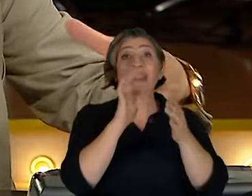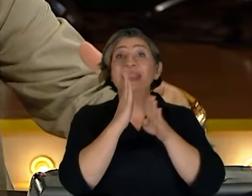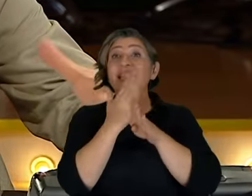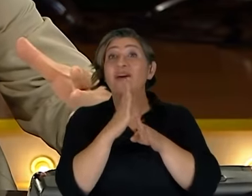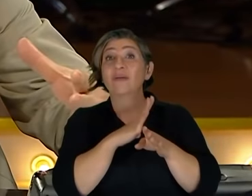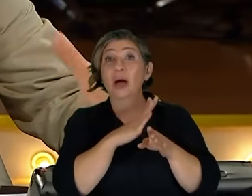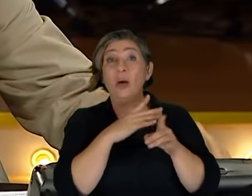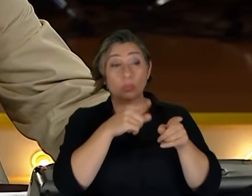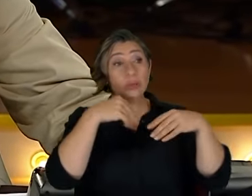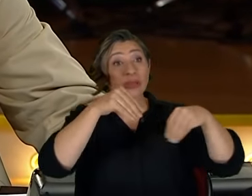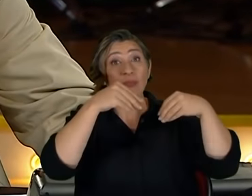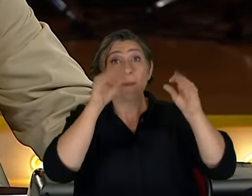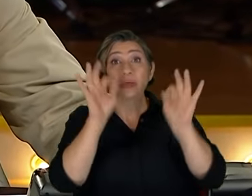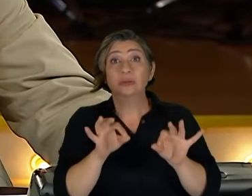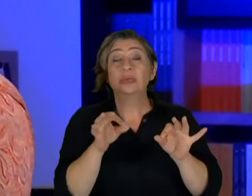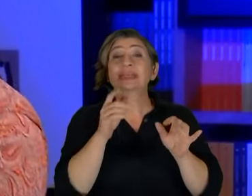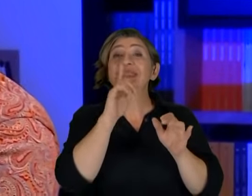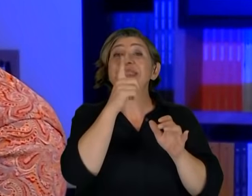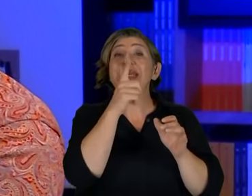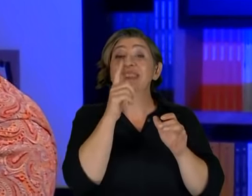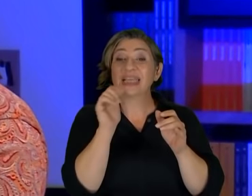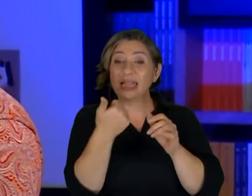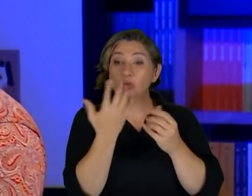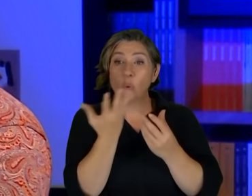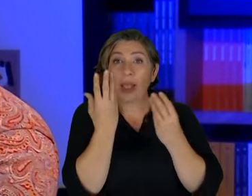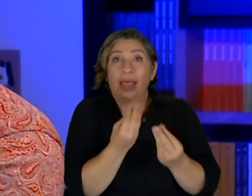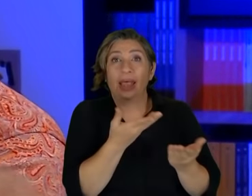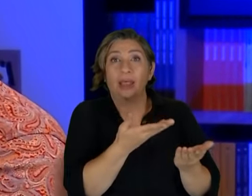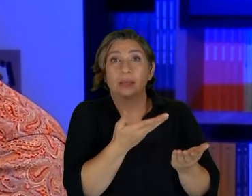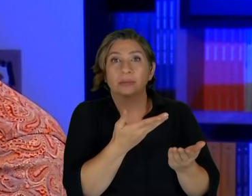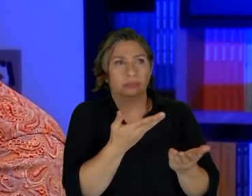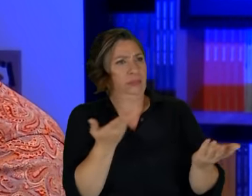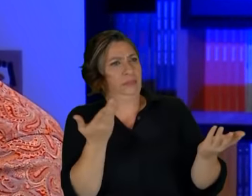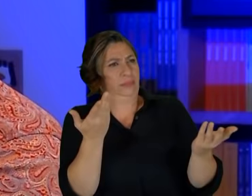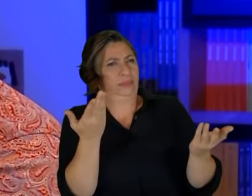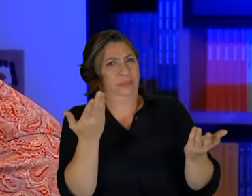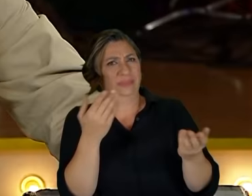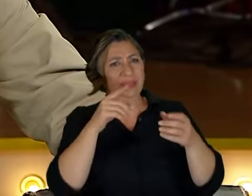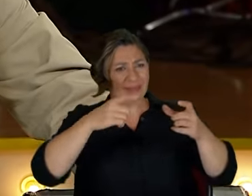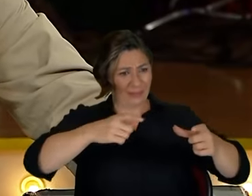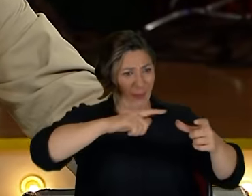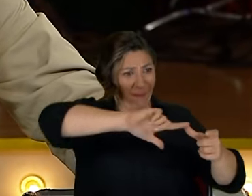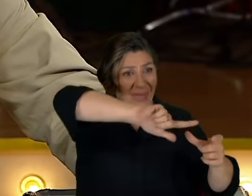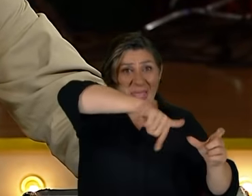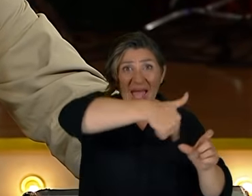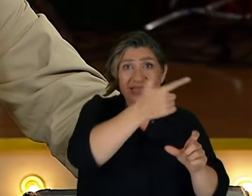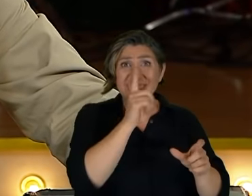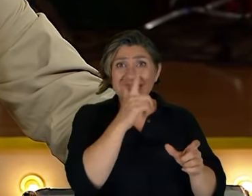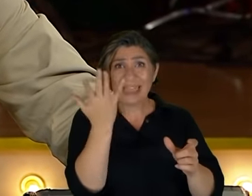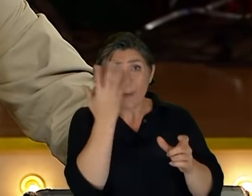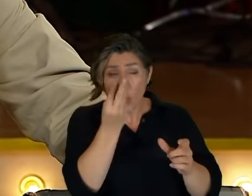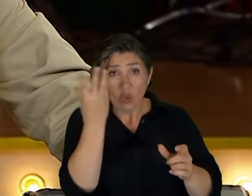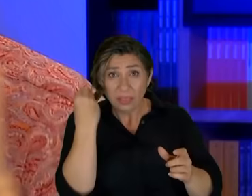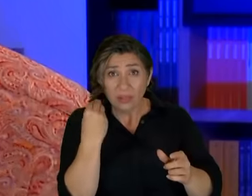çünkü turntable'da satıyorlar. Çünkü ses farklı, ses kalitesi çok iyi. Nasıl lan, herkes bir anda vinilin sesinin daha iyi olduğunu mu idrak etti?